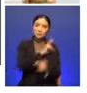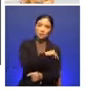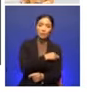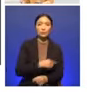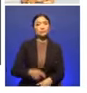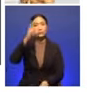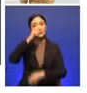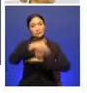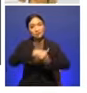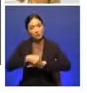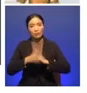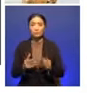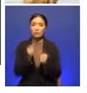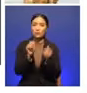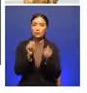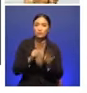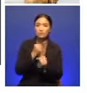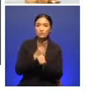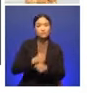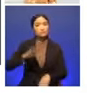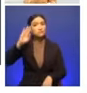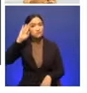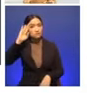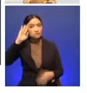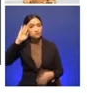ปนิกนะครับทหาร